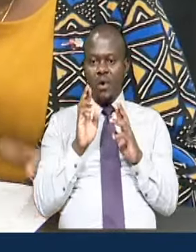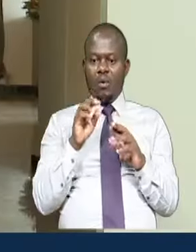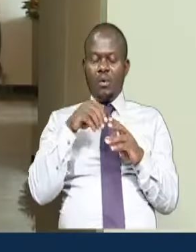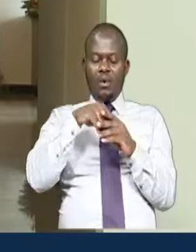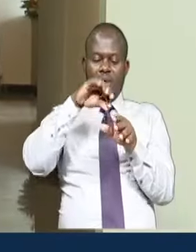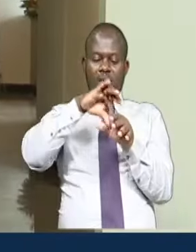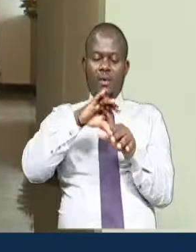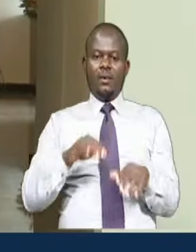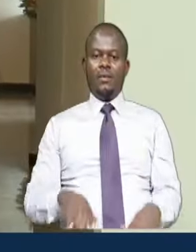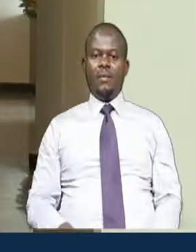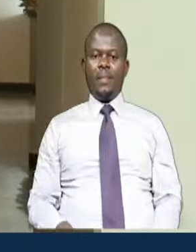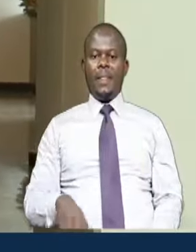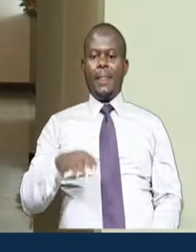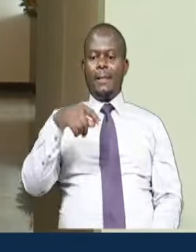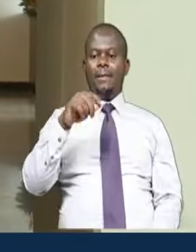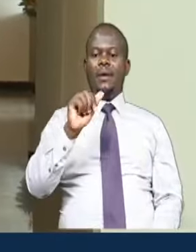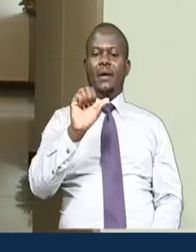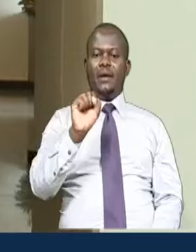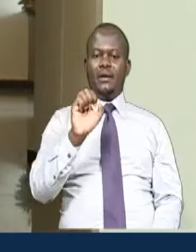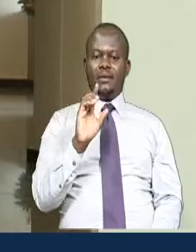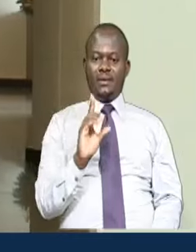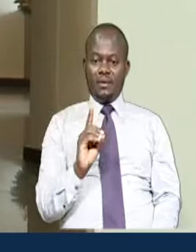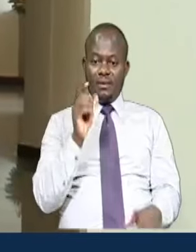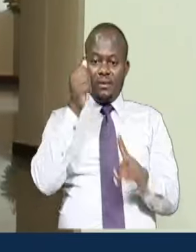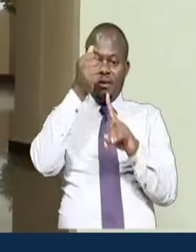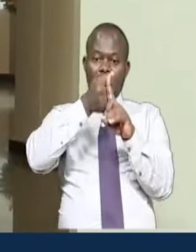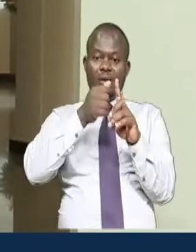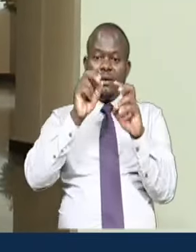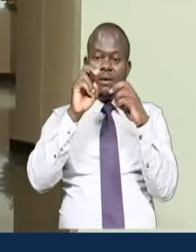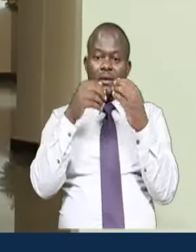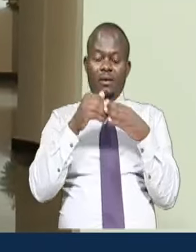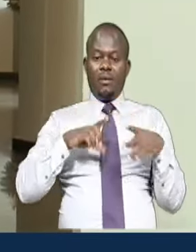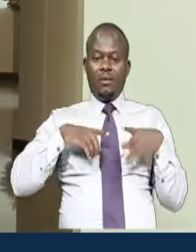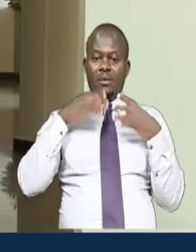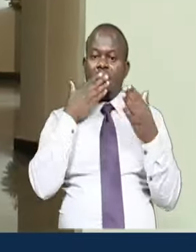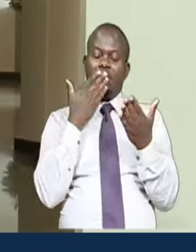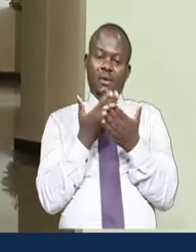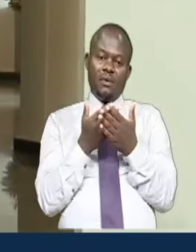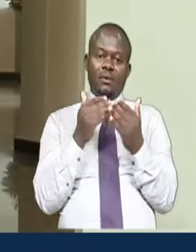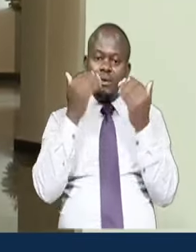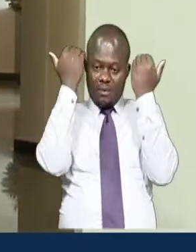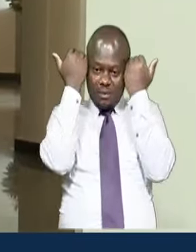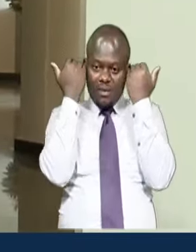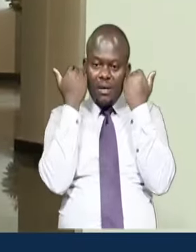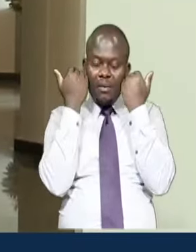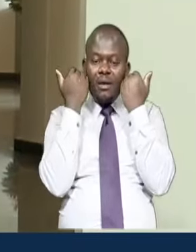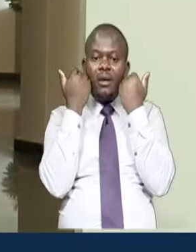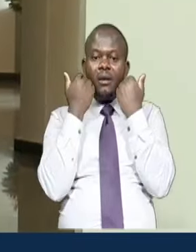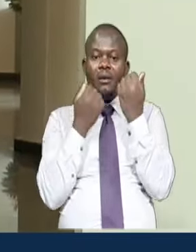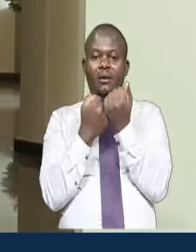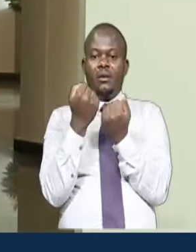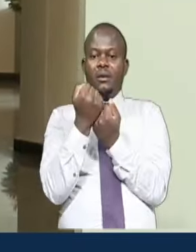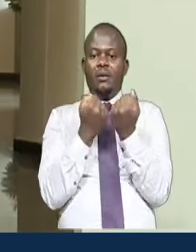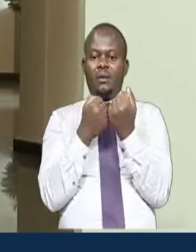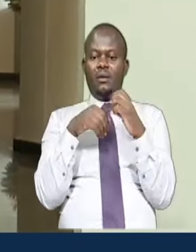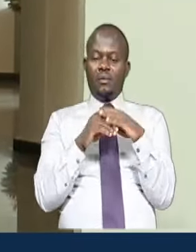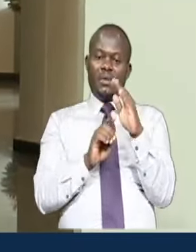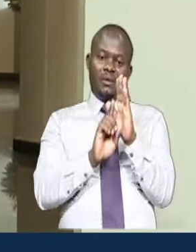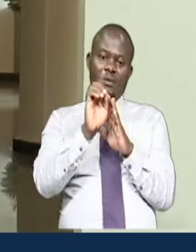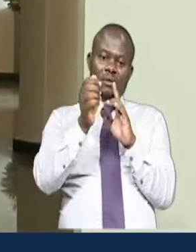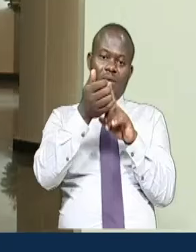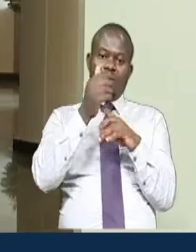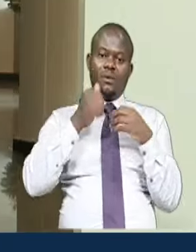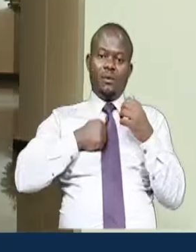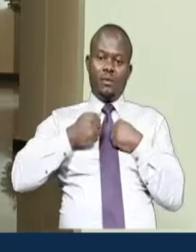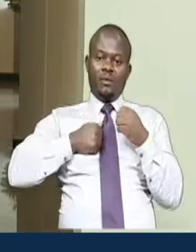matora. PSD yaharaniye yuko imibereho myiza, ubutabera, ubwisungane ndetse n'amajyambere bigera ku Banyarwanda